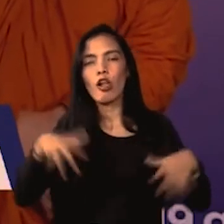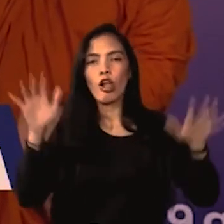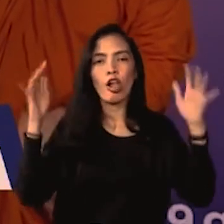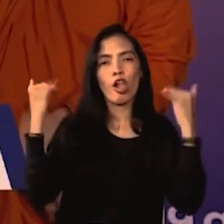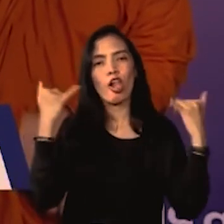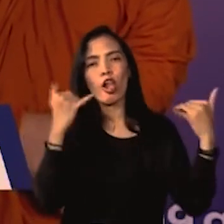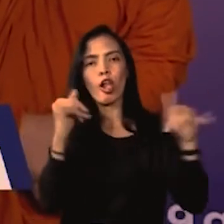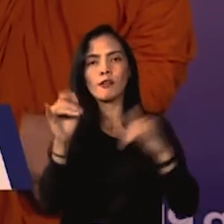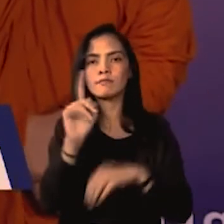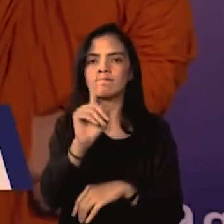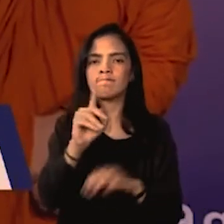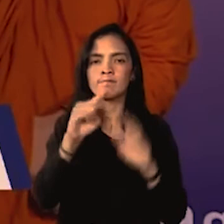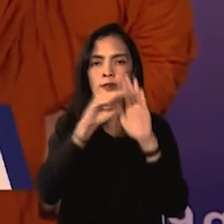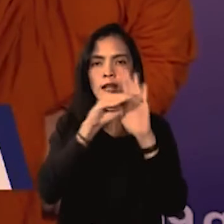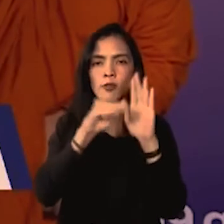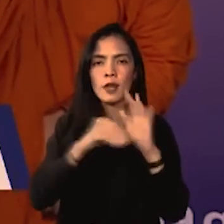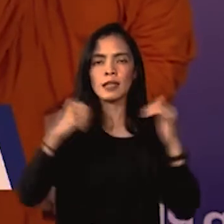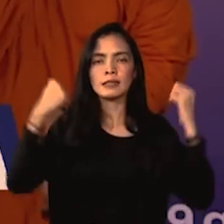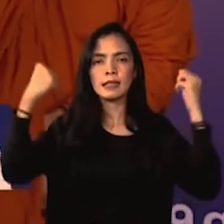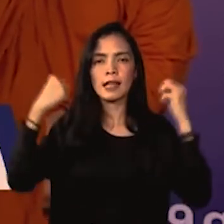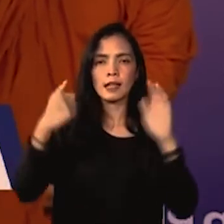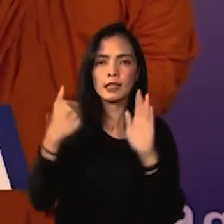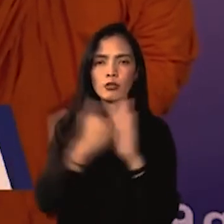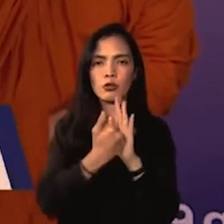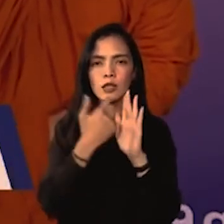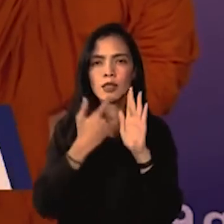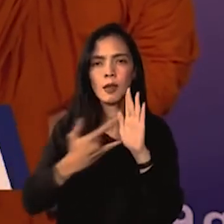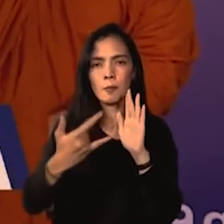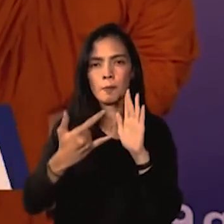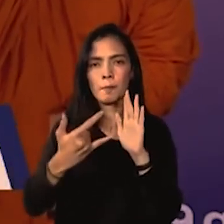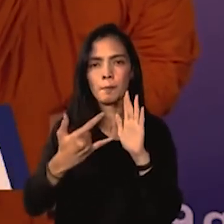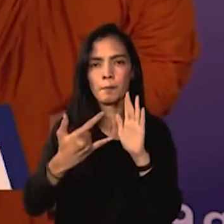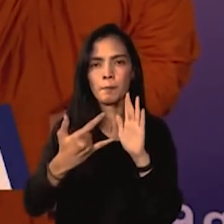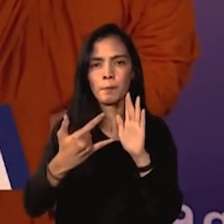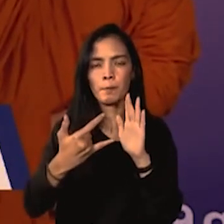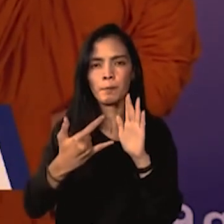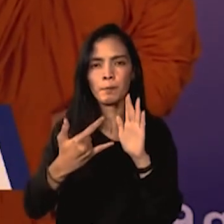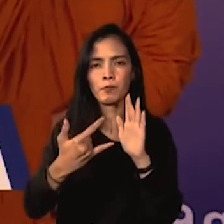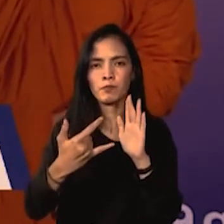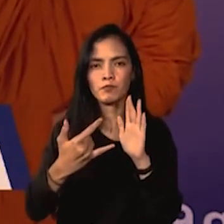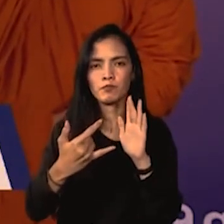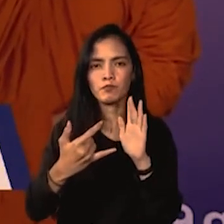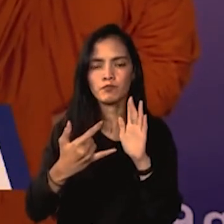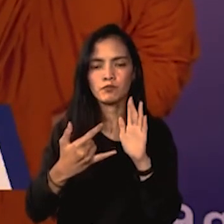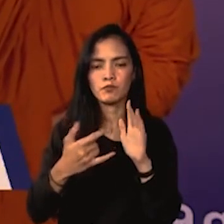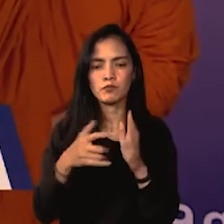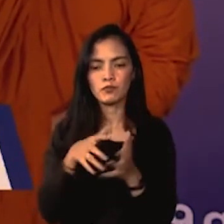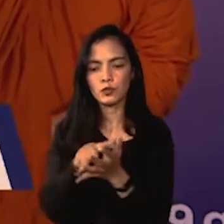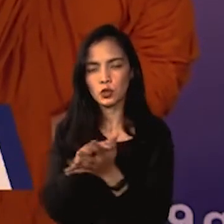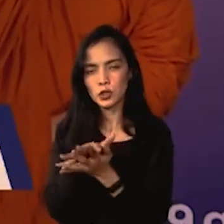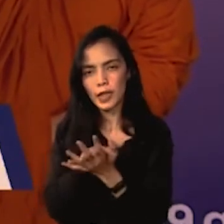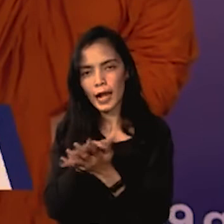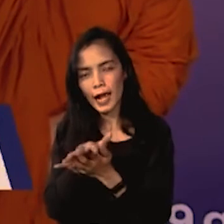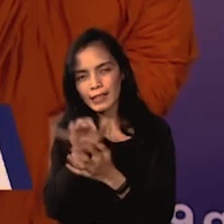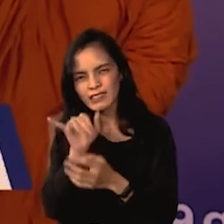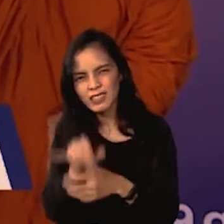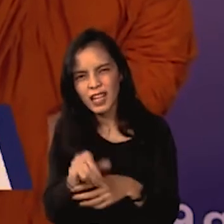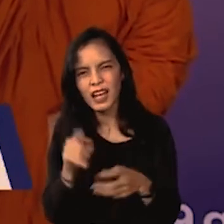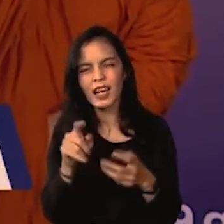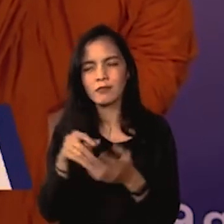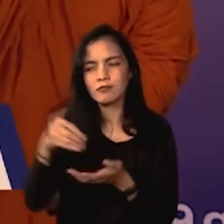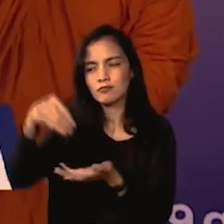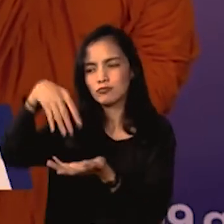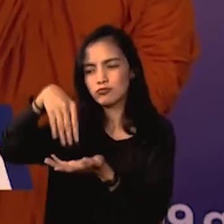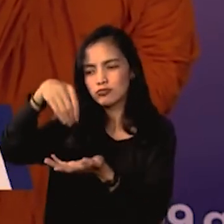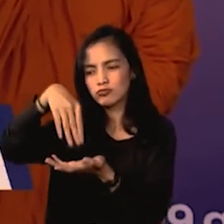dan disiplin dan tidak kendor melakukan protokol kesehatan. Selalu mencuci tangan, pakai sabun di